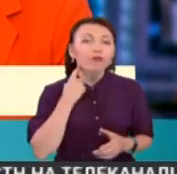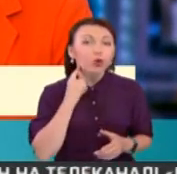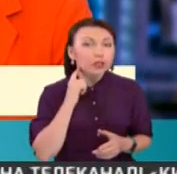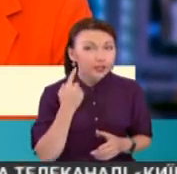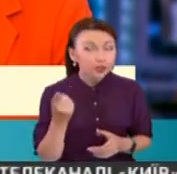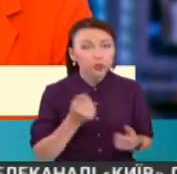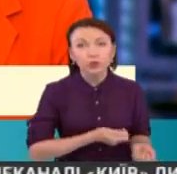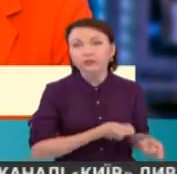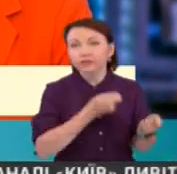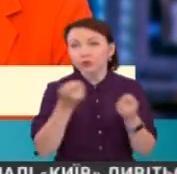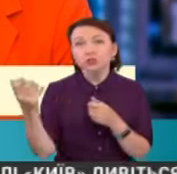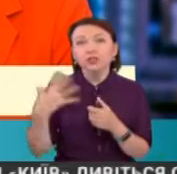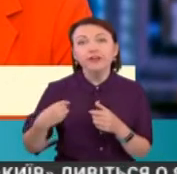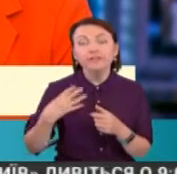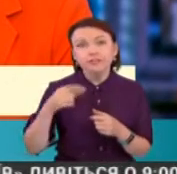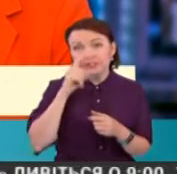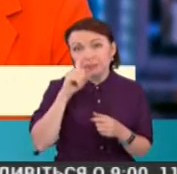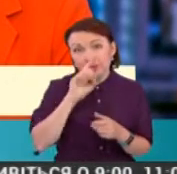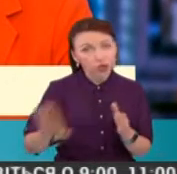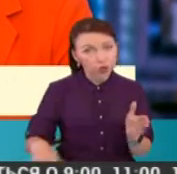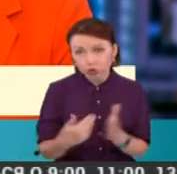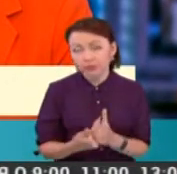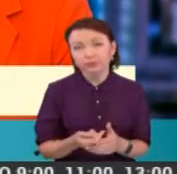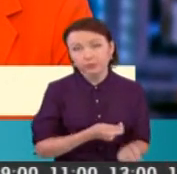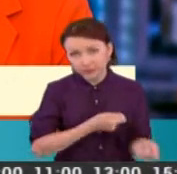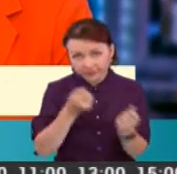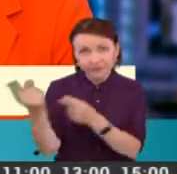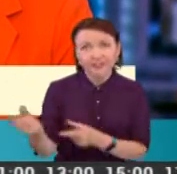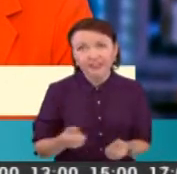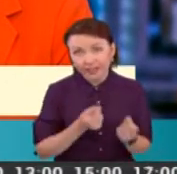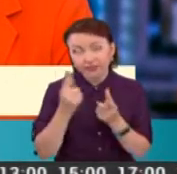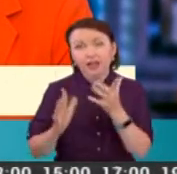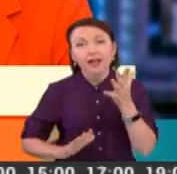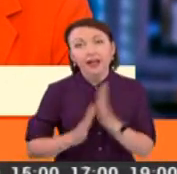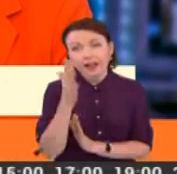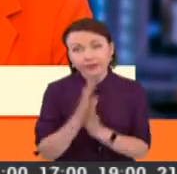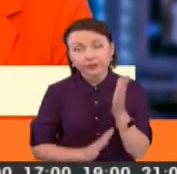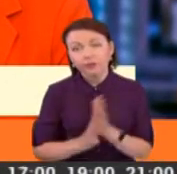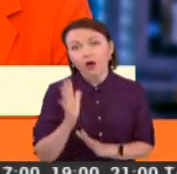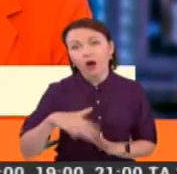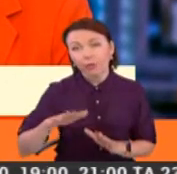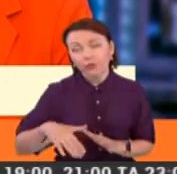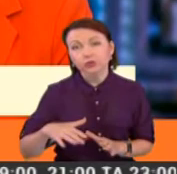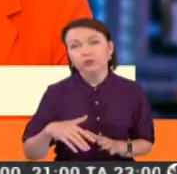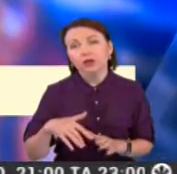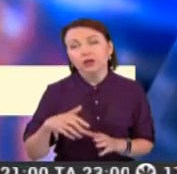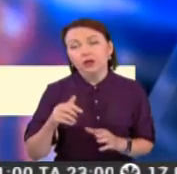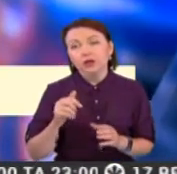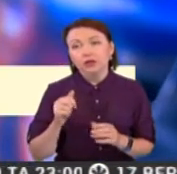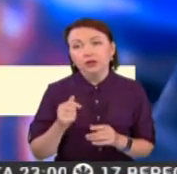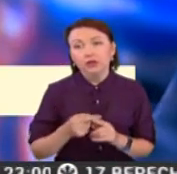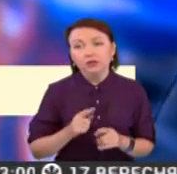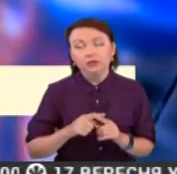куди везуть львівське сміття. До сих пір везуть. От, викидають в лісосмуги, а потім завантажуються гранітом, везуть